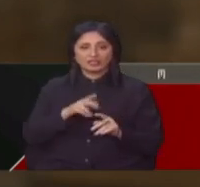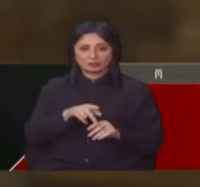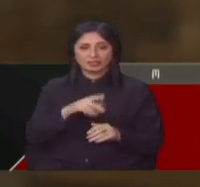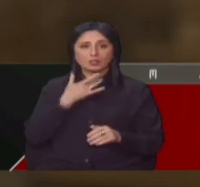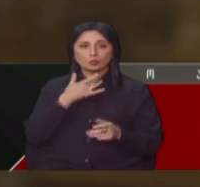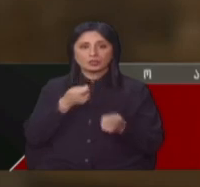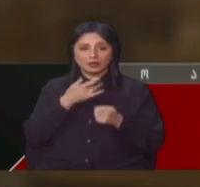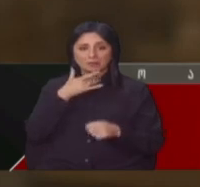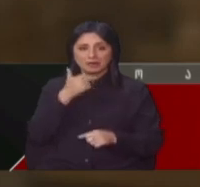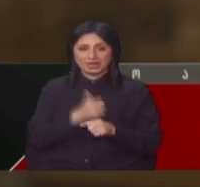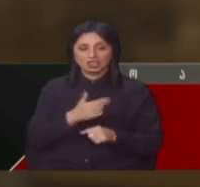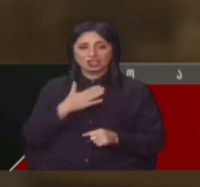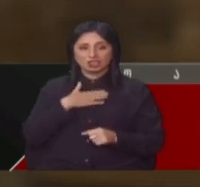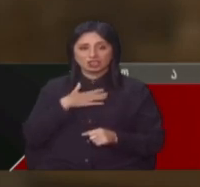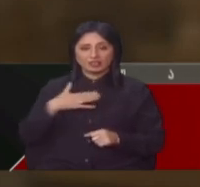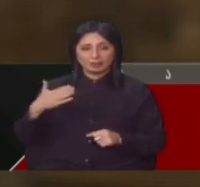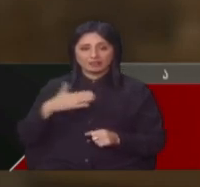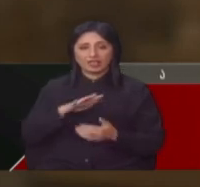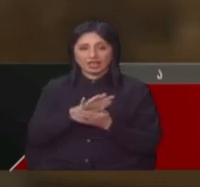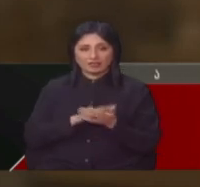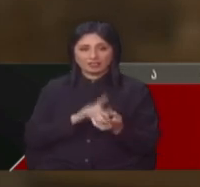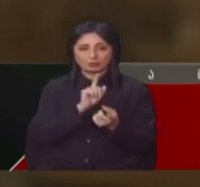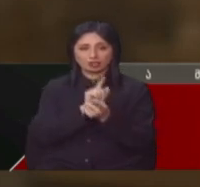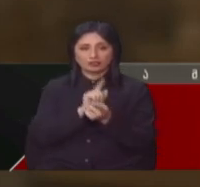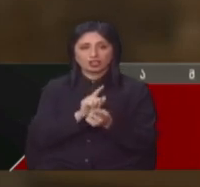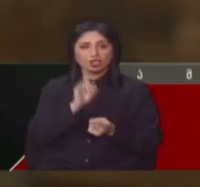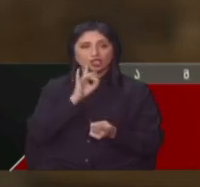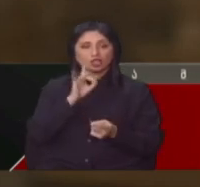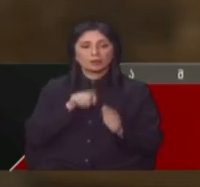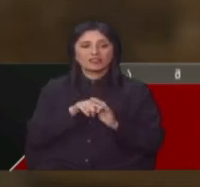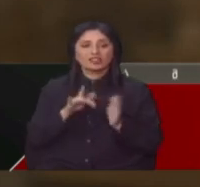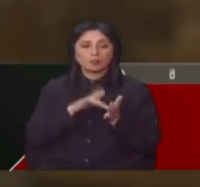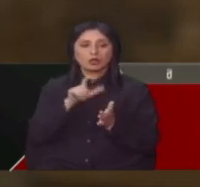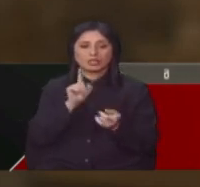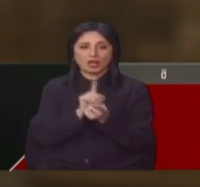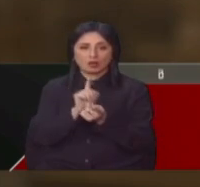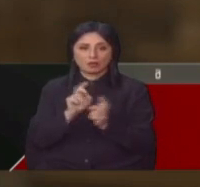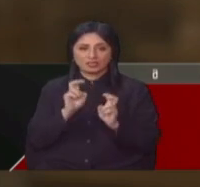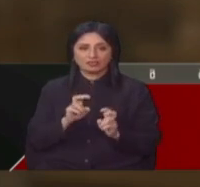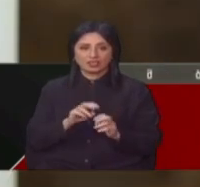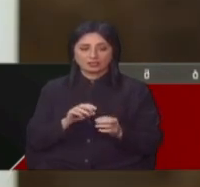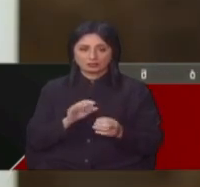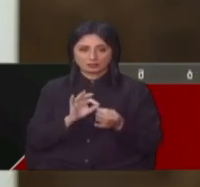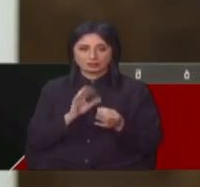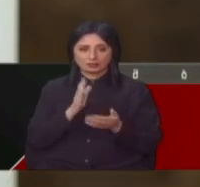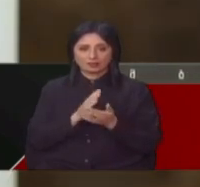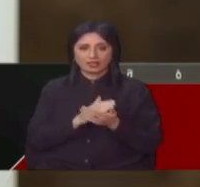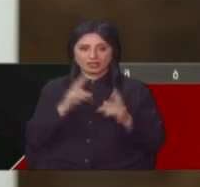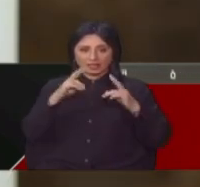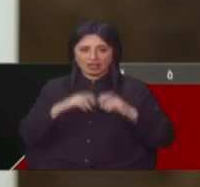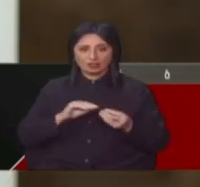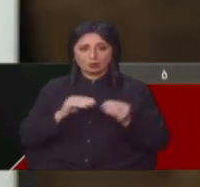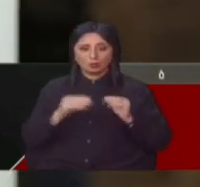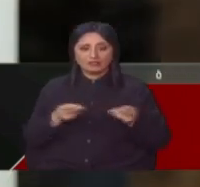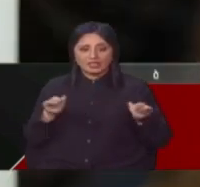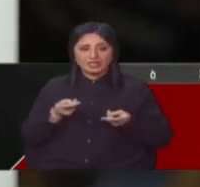მუნიციპალიტეტს და მერიას. ჩვენ უფრო გავაგრძელებთ შეხვედრებს ჩვენი დროებით დევნილ მოსახლეობასთან უწყვეტ რეჟიმში. ანხილების პრობლემები